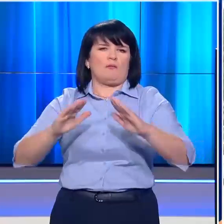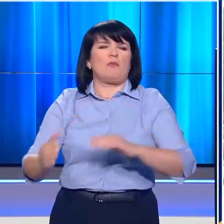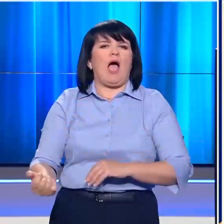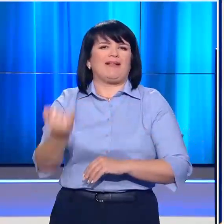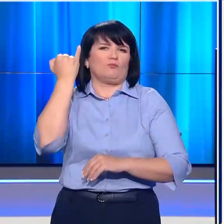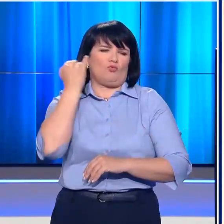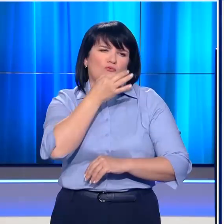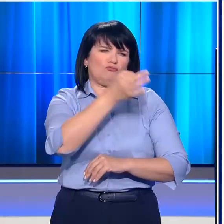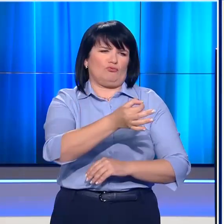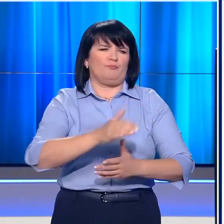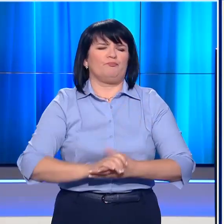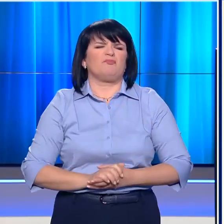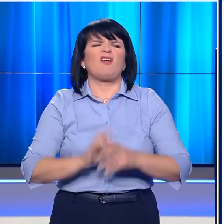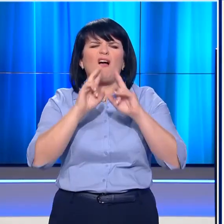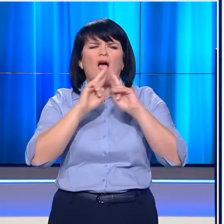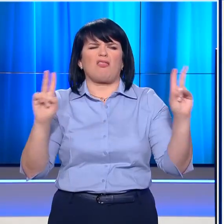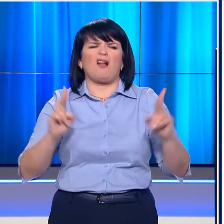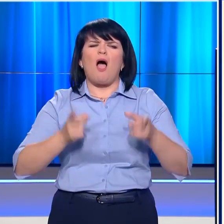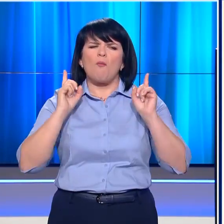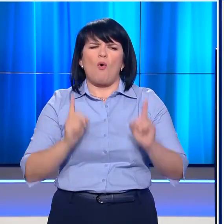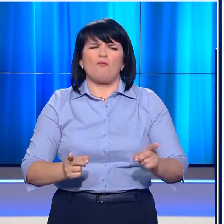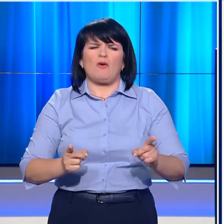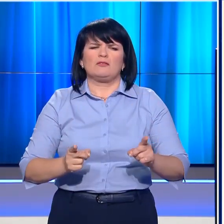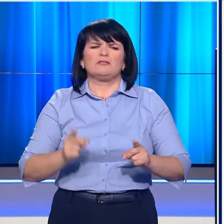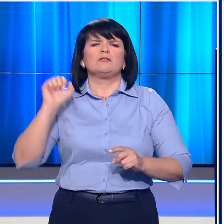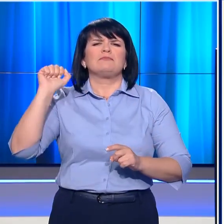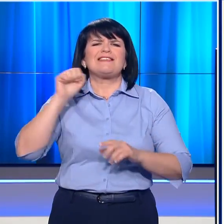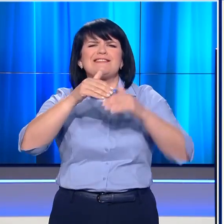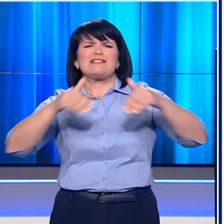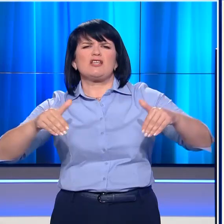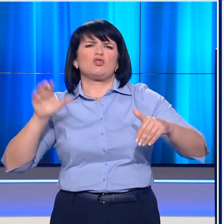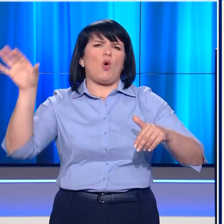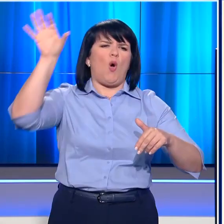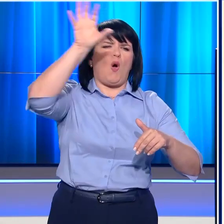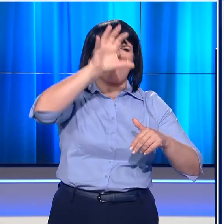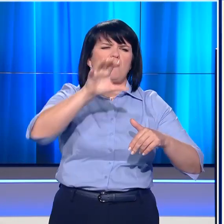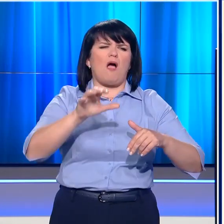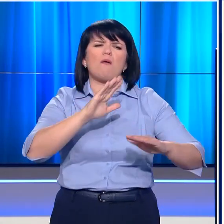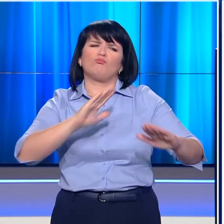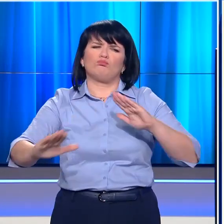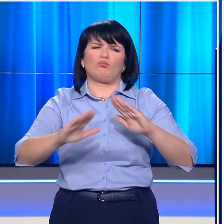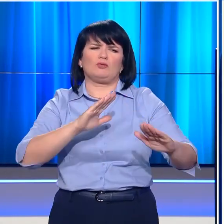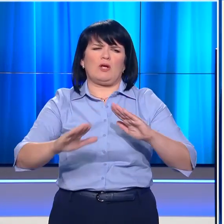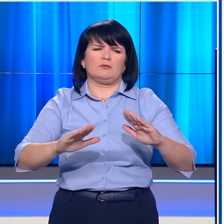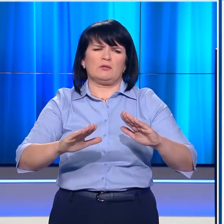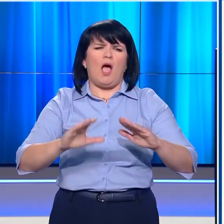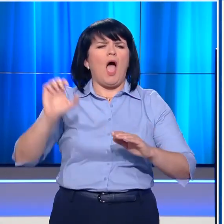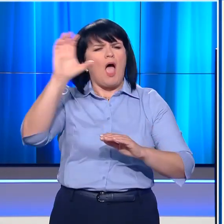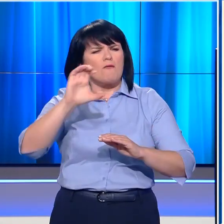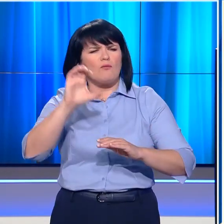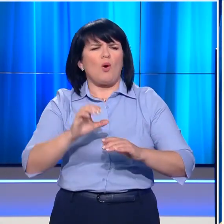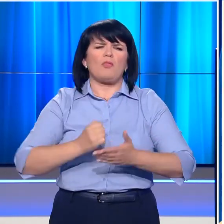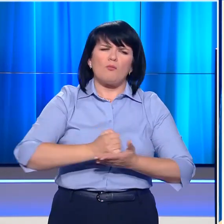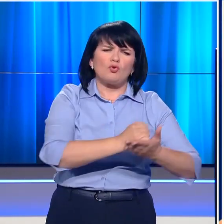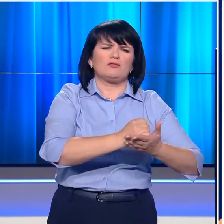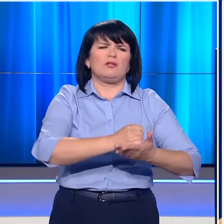αντιπρόεδρος της Κομισιόν. And it's very clear that we are determined to protect the external border of the European Union and to